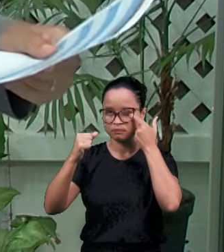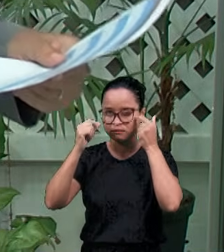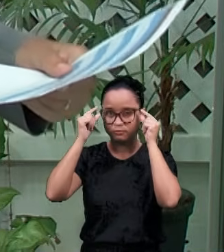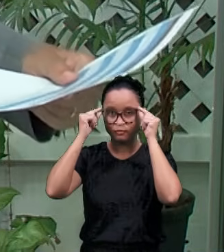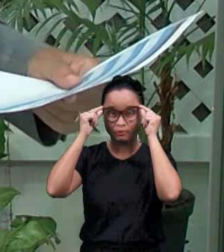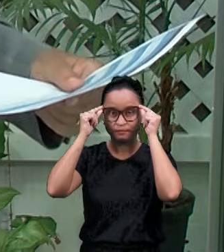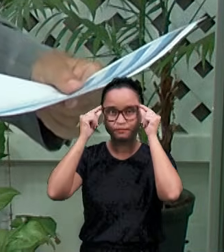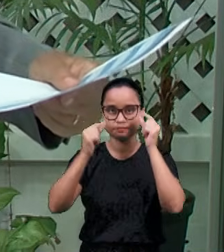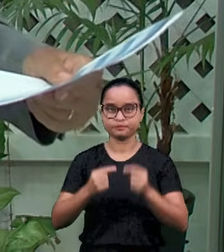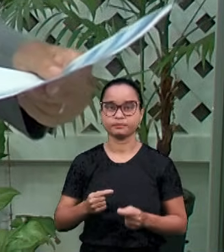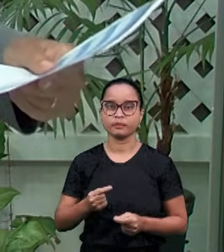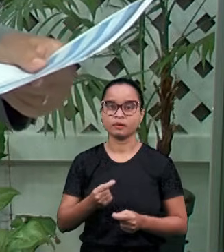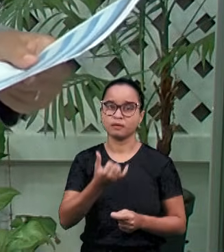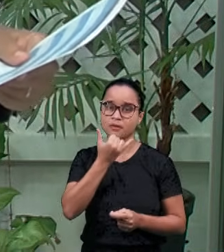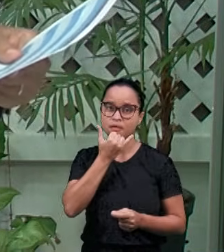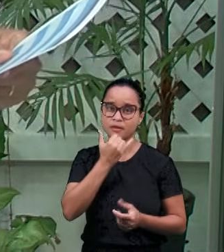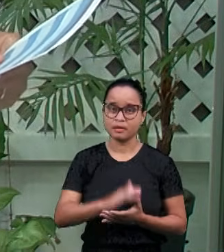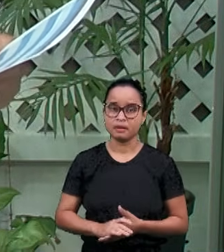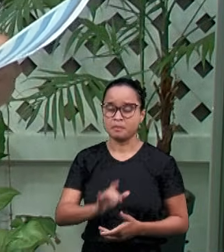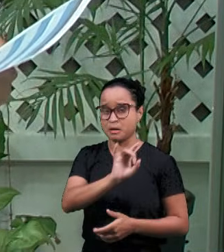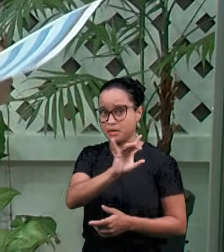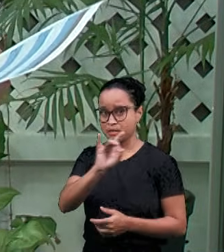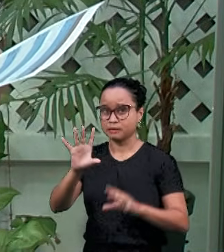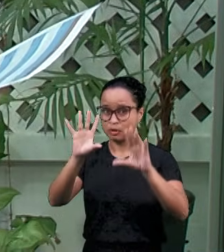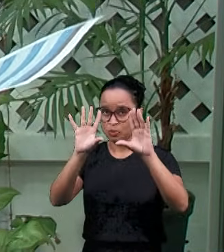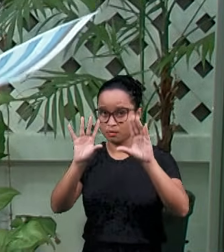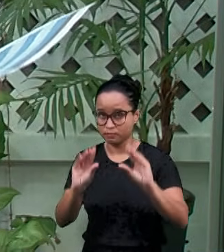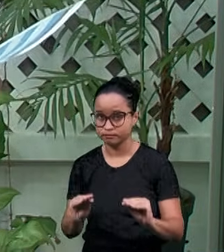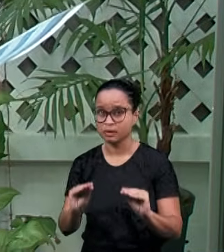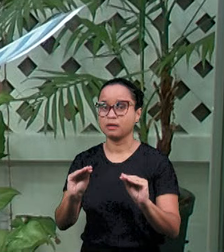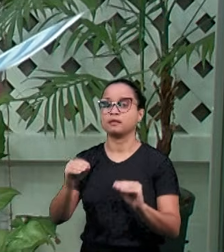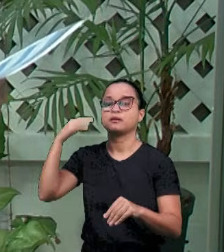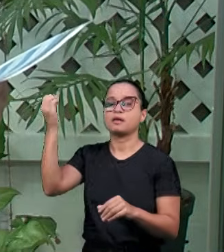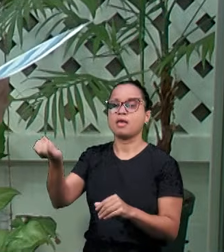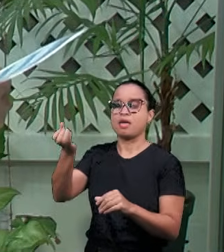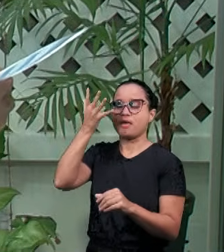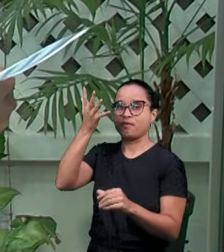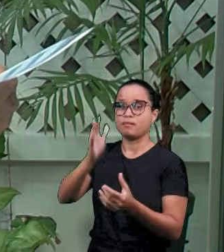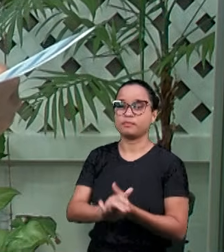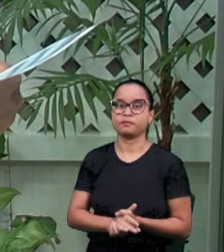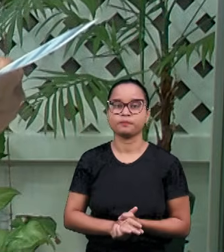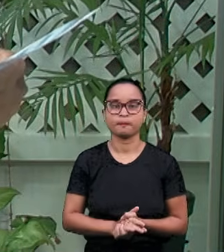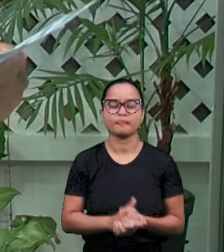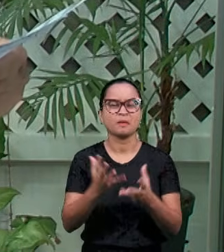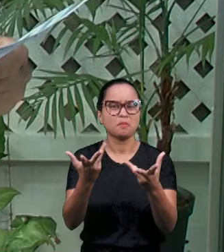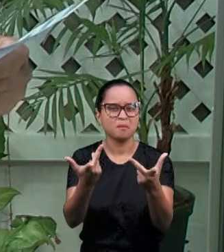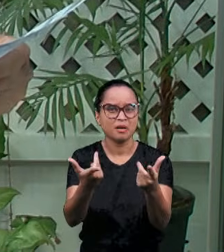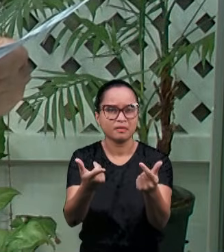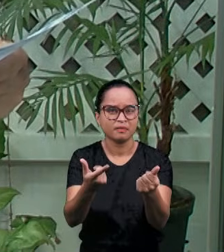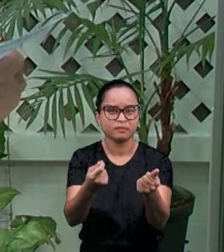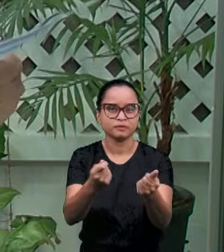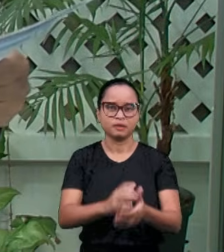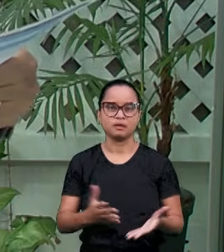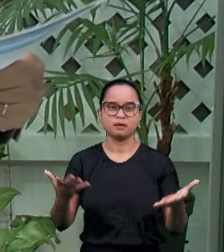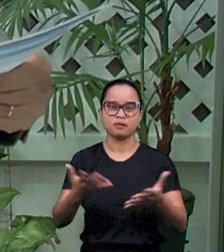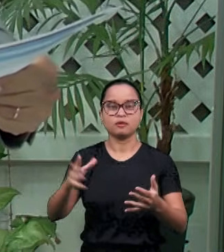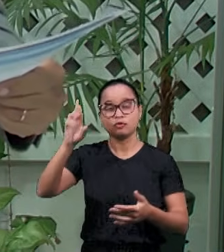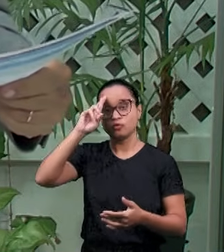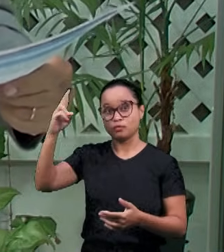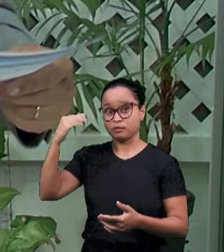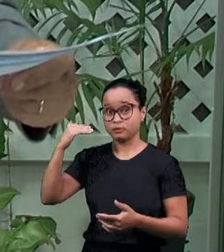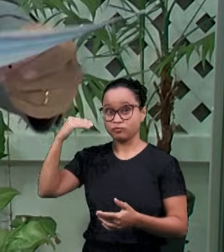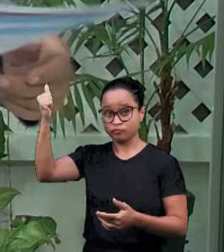jour, chaque nuit, nous apporter la parole révélée. Quelle merveille cette œuvre que le Seigneur nous